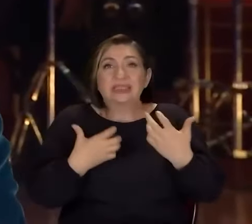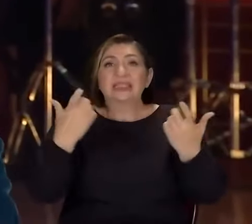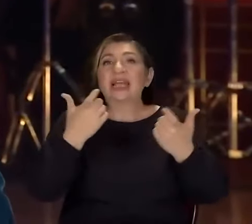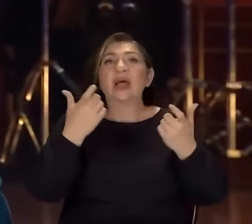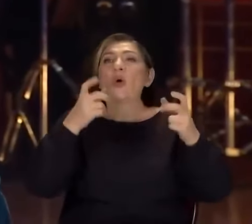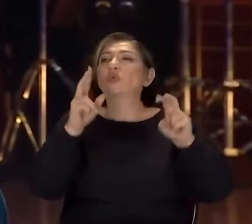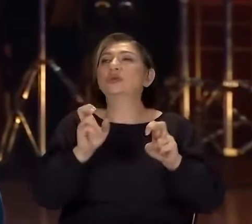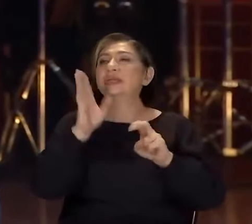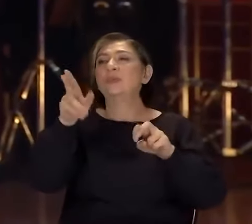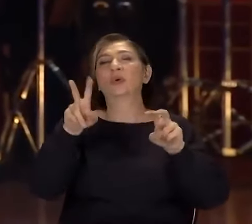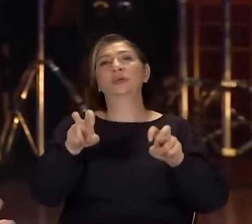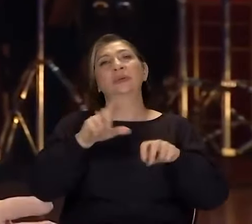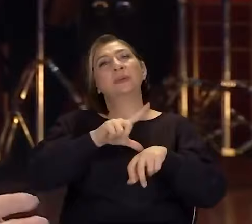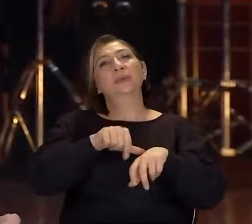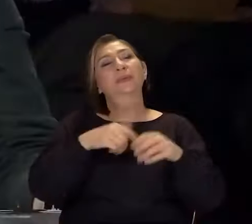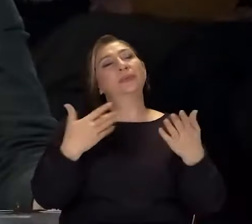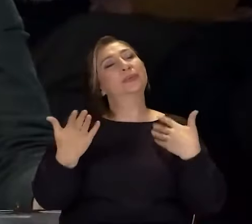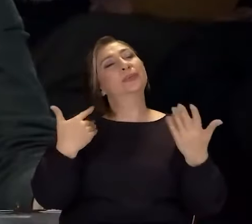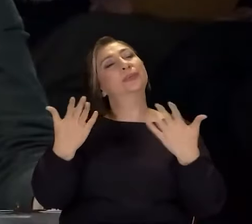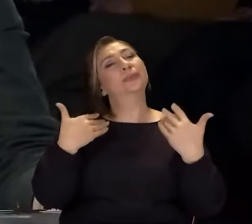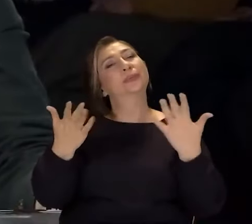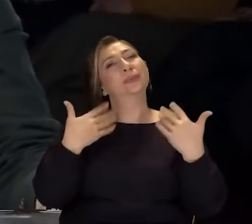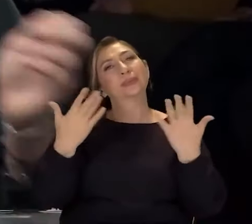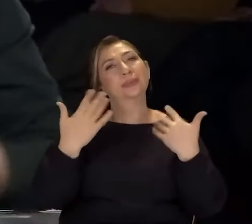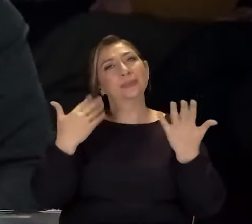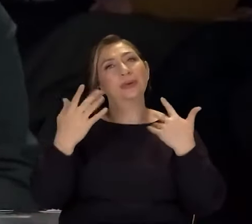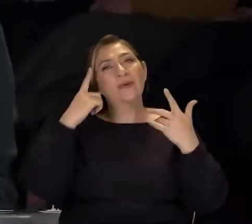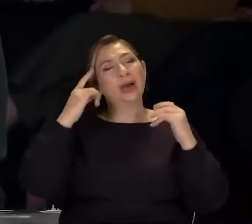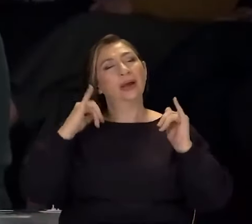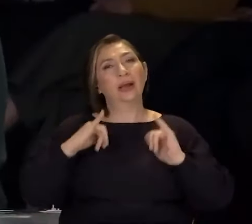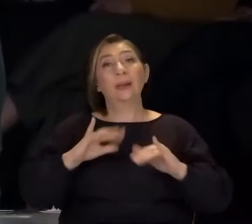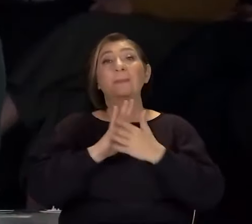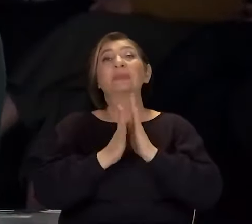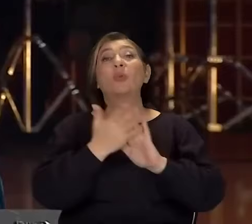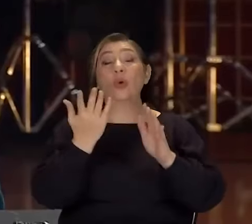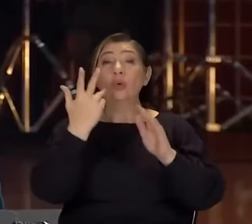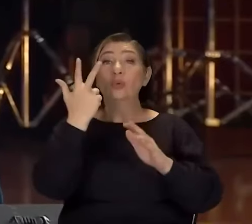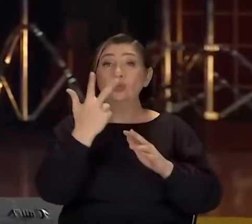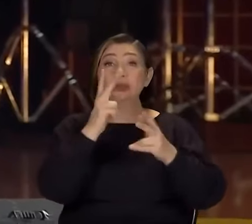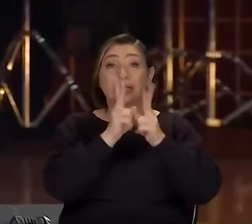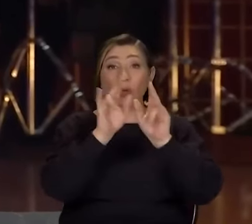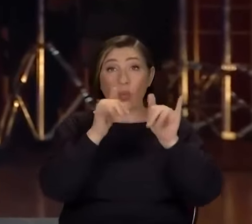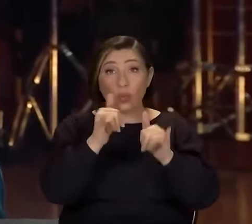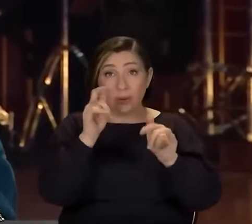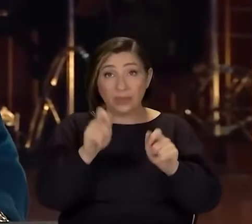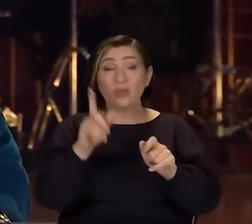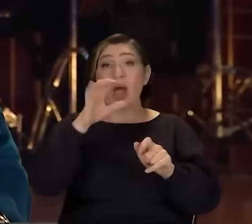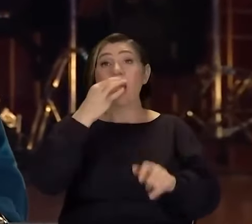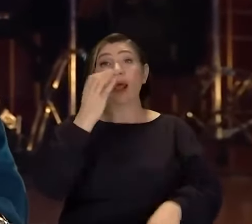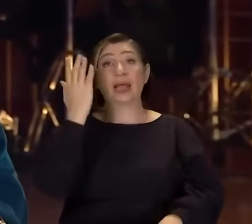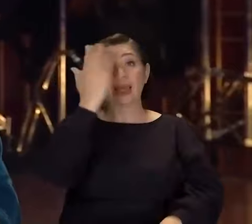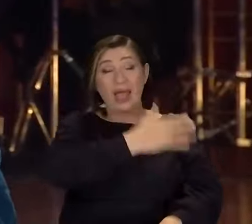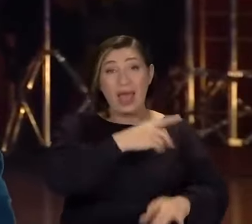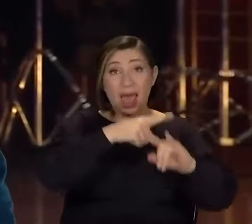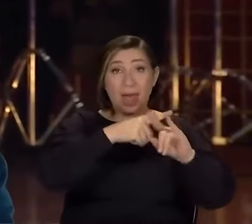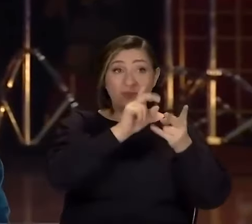nerede oturuluyorsa filan oraya gidiyoruz. Orada tabii ki bitmiyor falan. Neyse 3 tane oyun oynadık. Sonra Ankara'ya gittik,